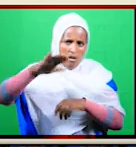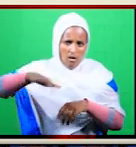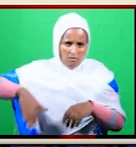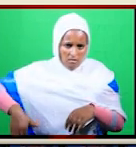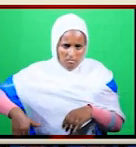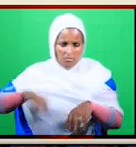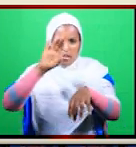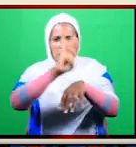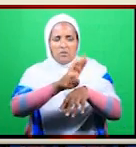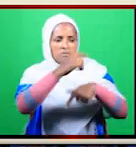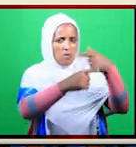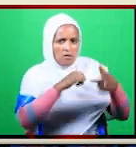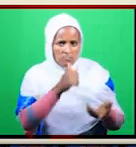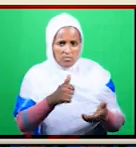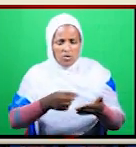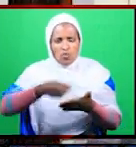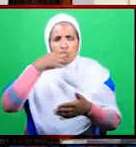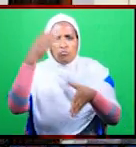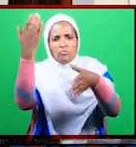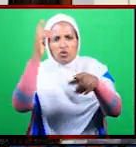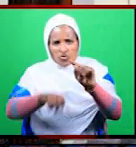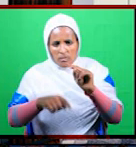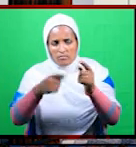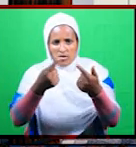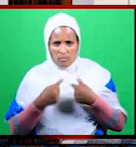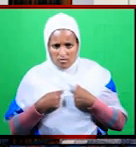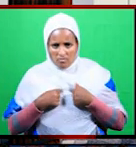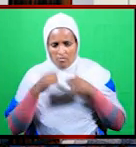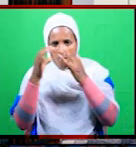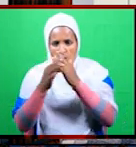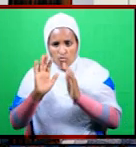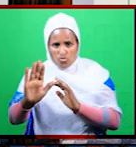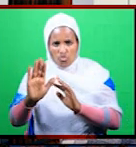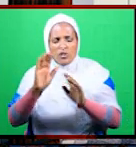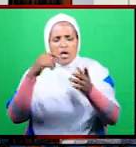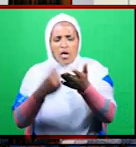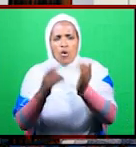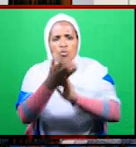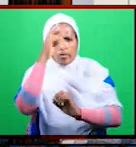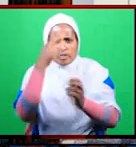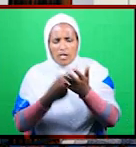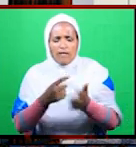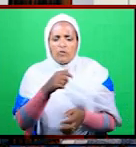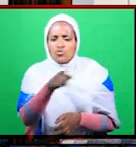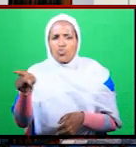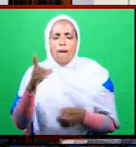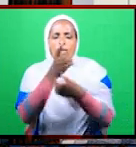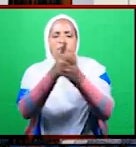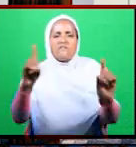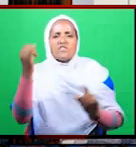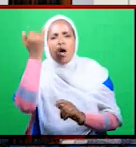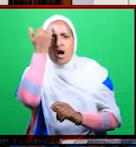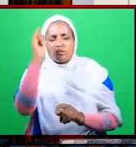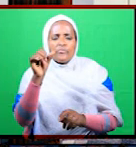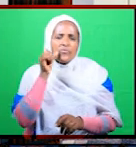ወደኋላ እንድንል እያለኝ ነው፣ እንዳንቆርብ እንደዚህ እያለች ነው ያለችው። እና ያ ስለሆነ ግን እንደ መፍትሄ ያሰበችው